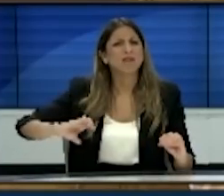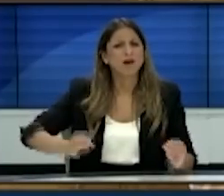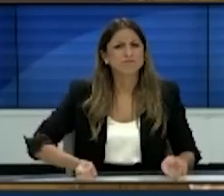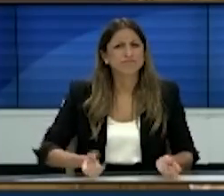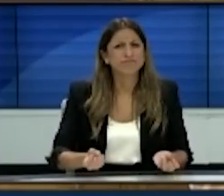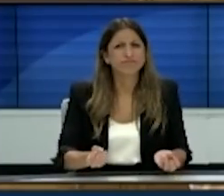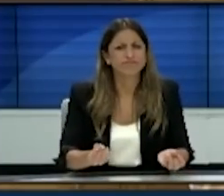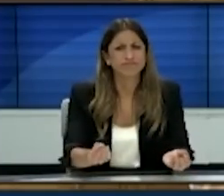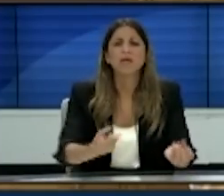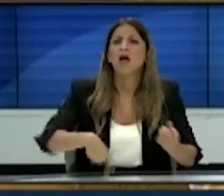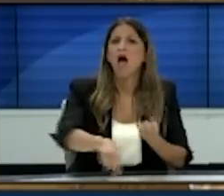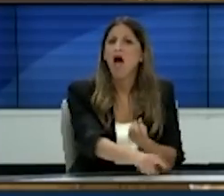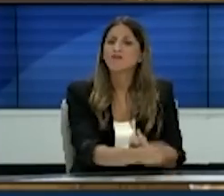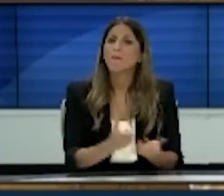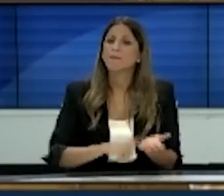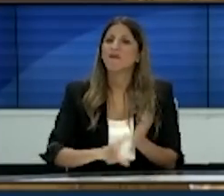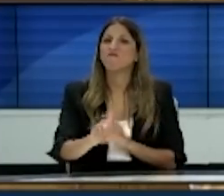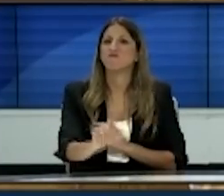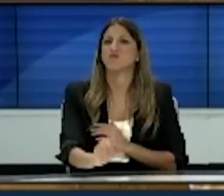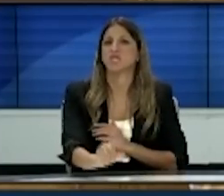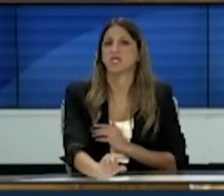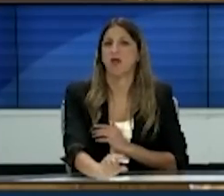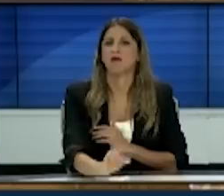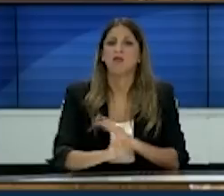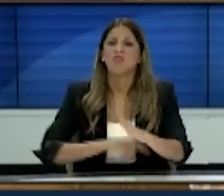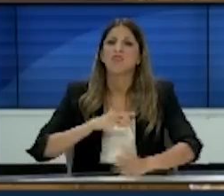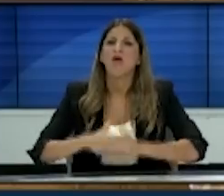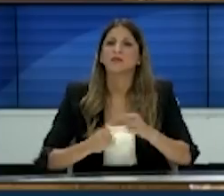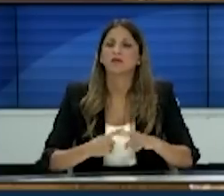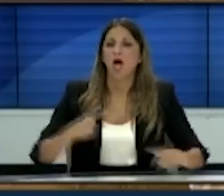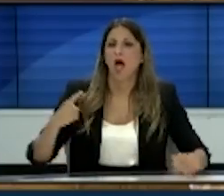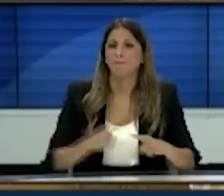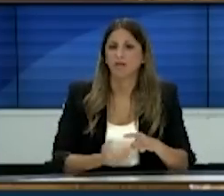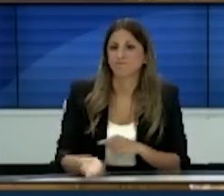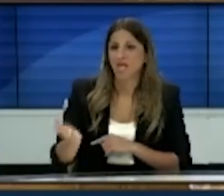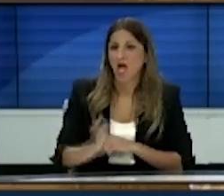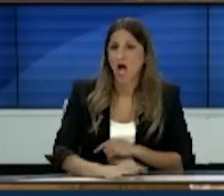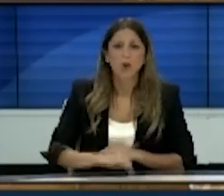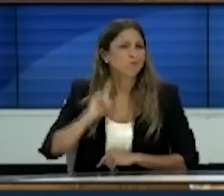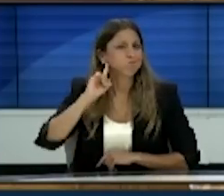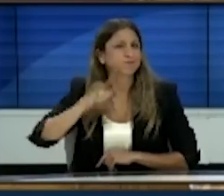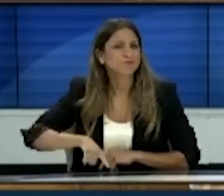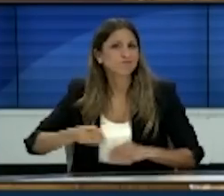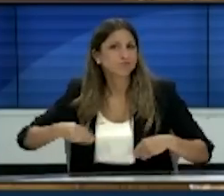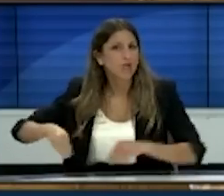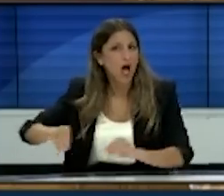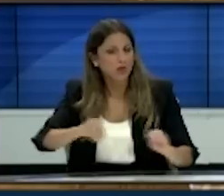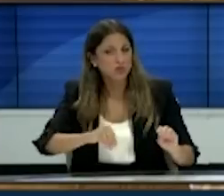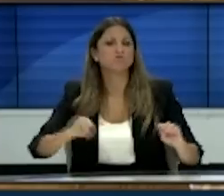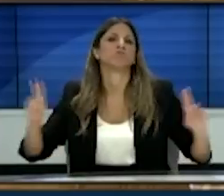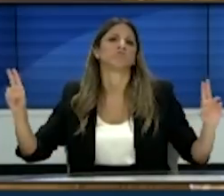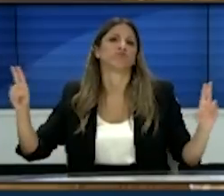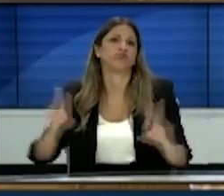και διάθεση φθηνών λιπασμάτων στους αγρότες. Αν δεν παταχθεί η μαύρη αγορά και ο μαυρογορητισμός, αν δεν